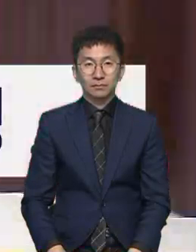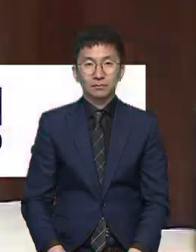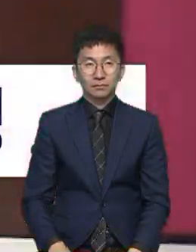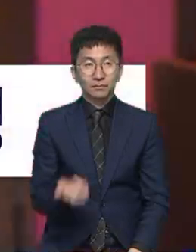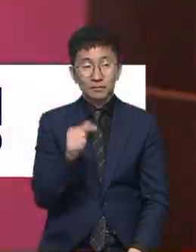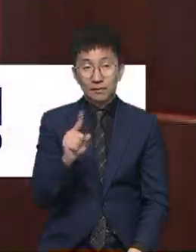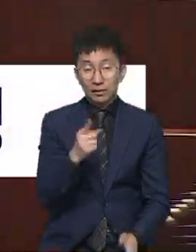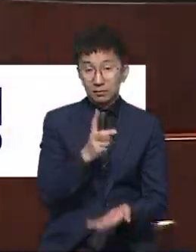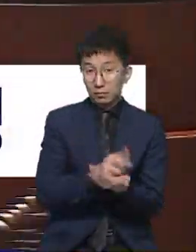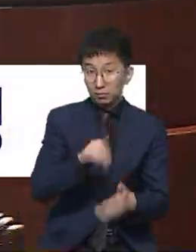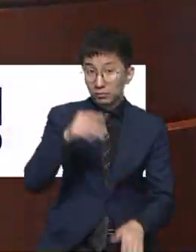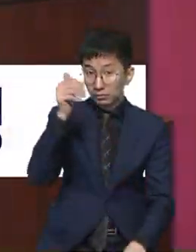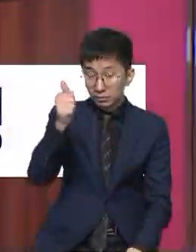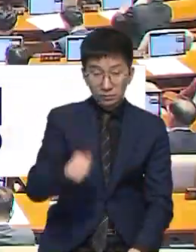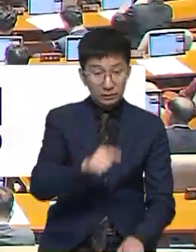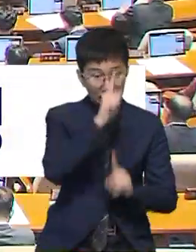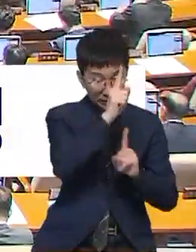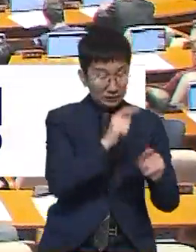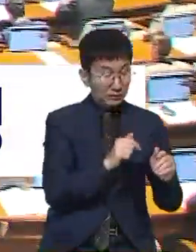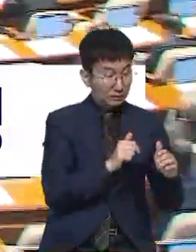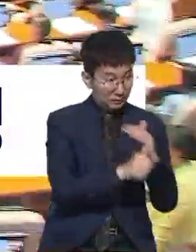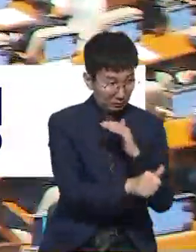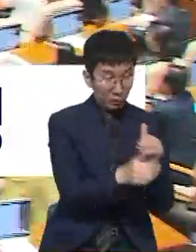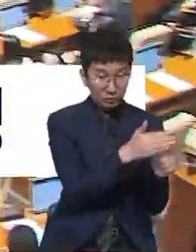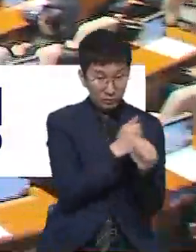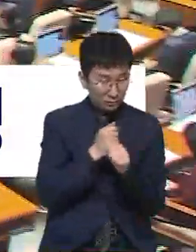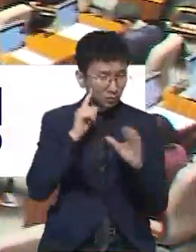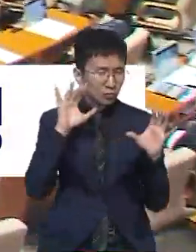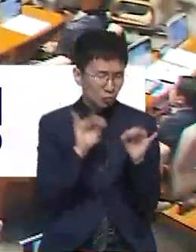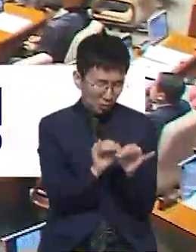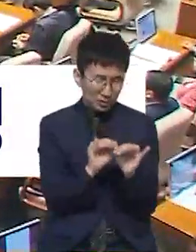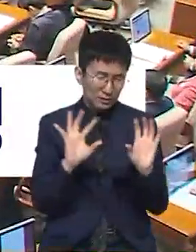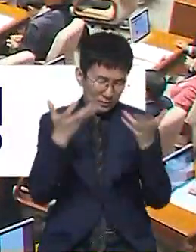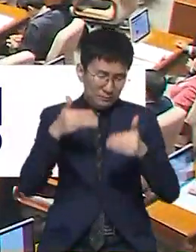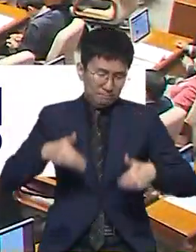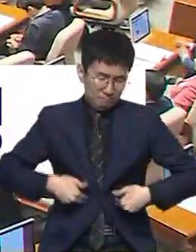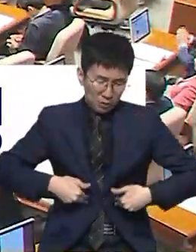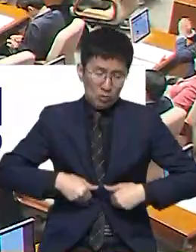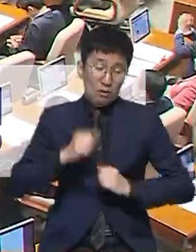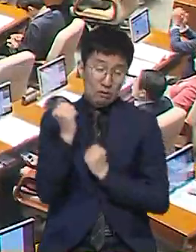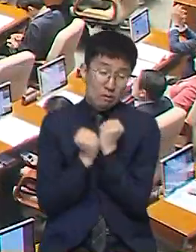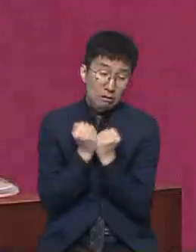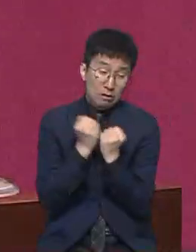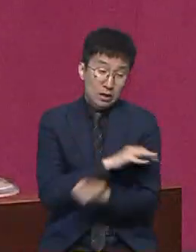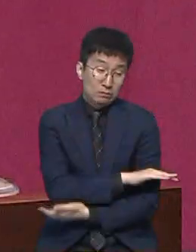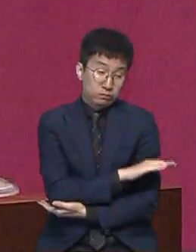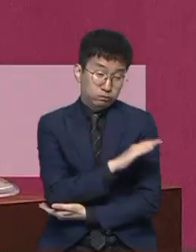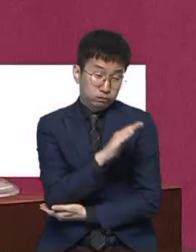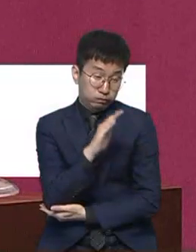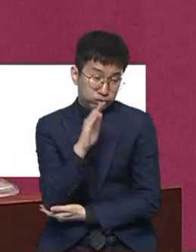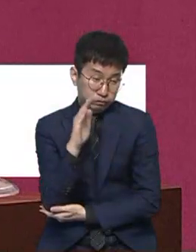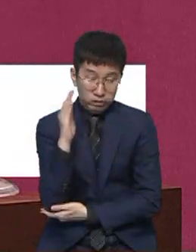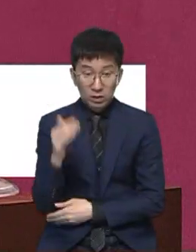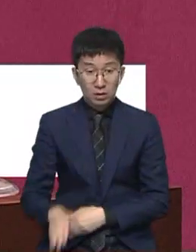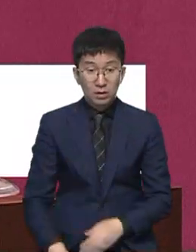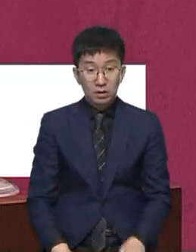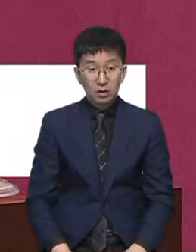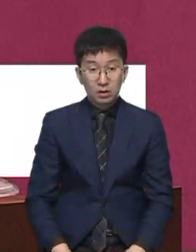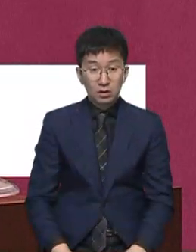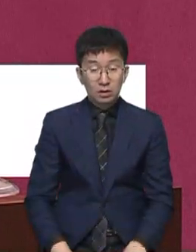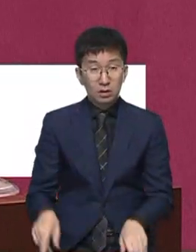한동훈 법무장관이 이재명 대표의 체포동의안 가결을 요청하며 범죄 혐의를 설명합니다. 불법 특혜